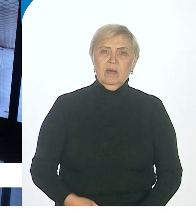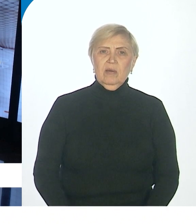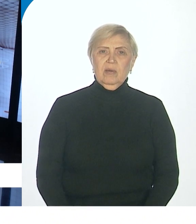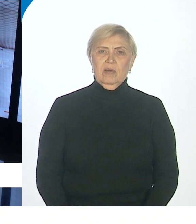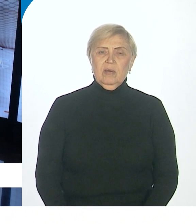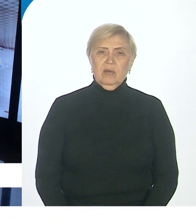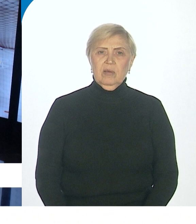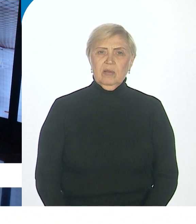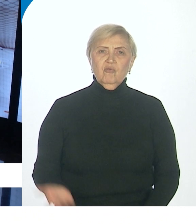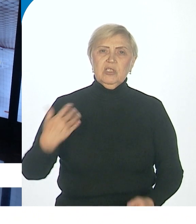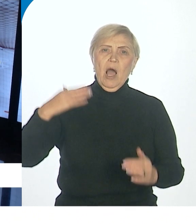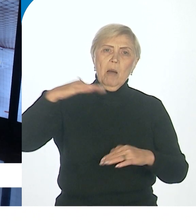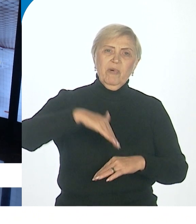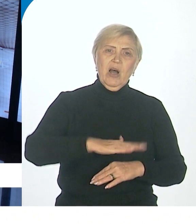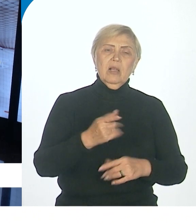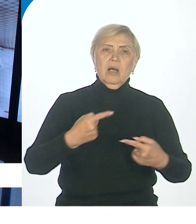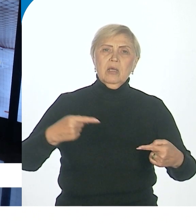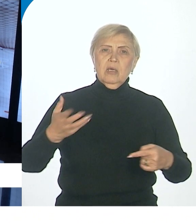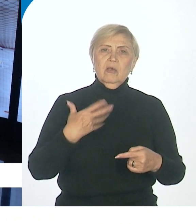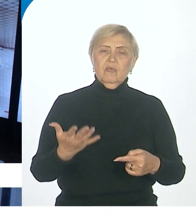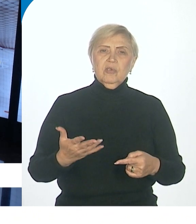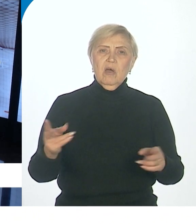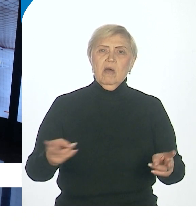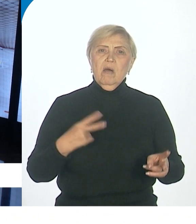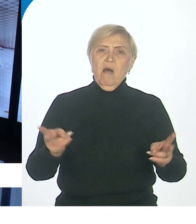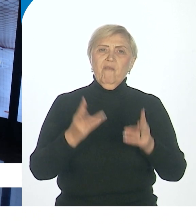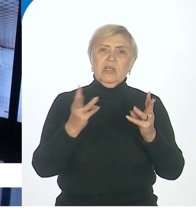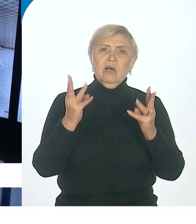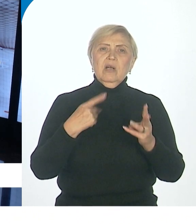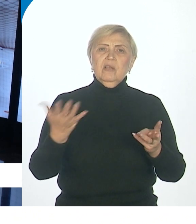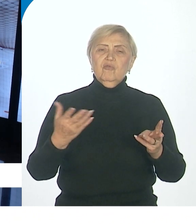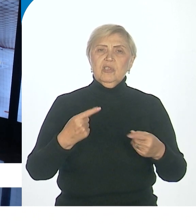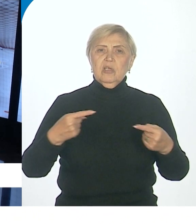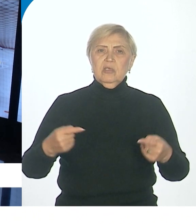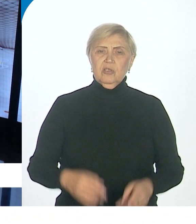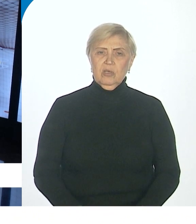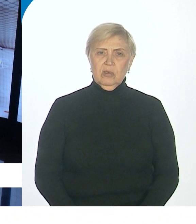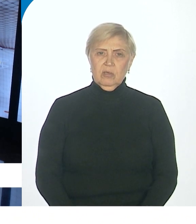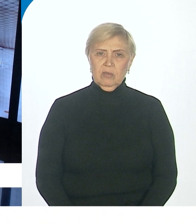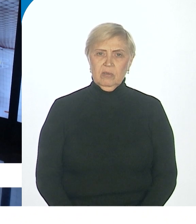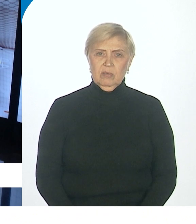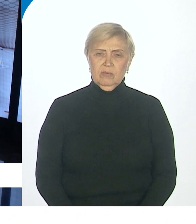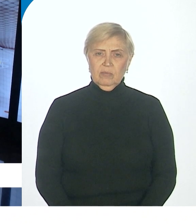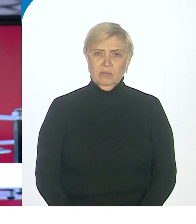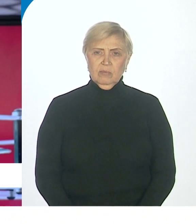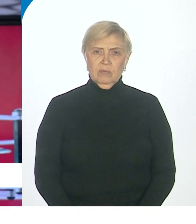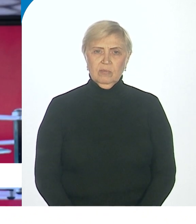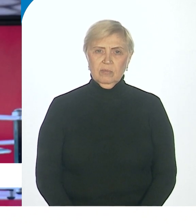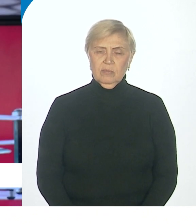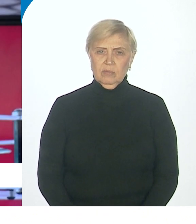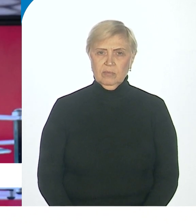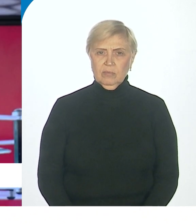грунта, угу. Ну, обвалы, оползни, возгорания, пожары, какие-то... Ну, слушайте, мониторить вполне себе вообще